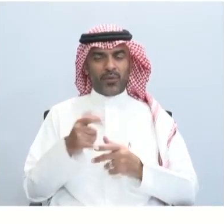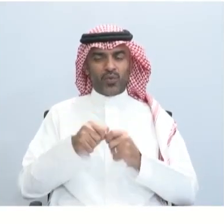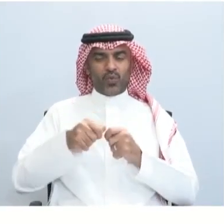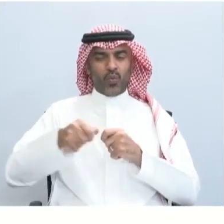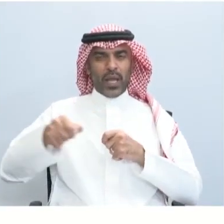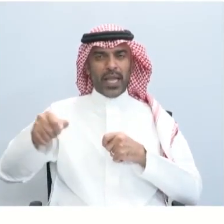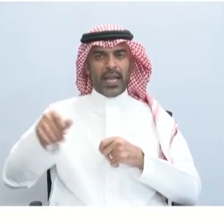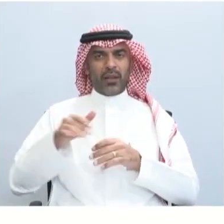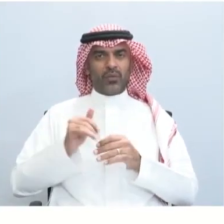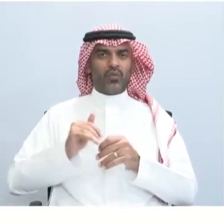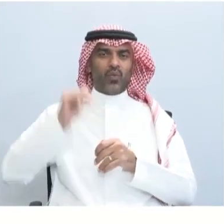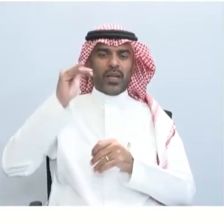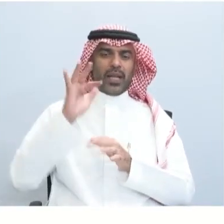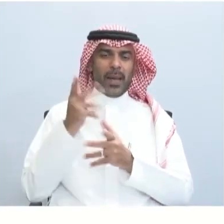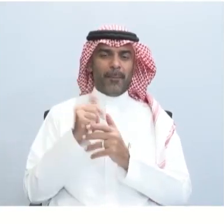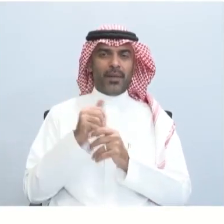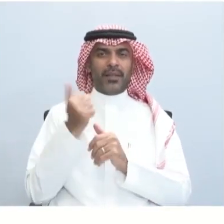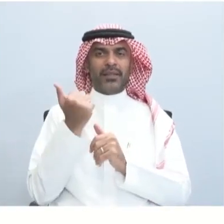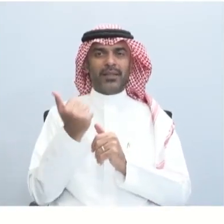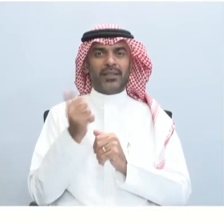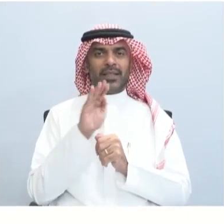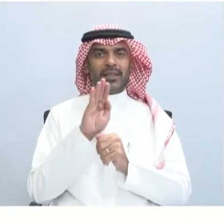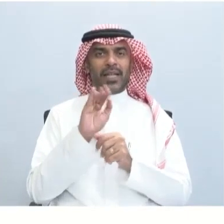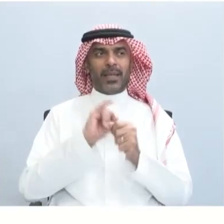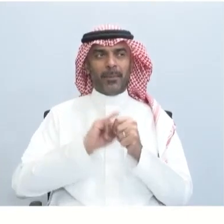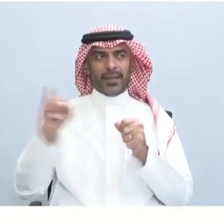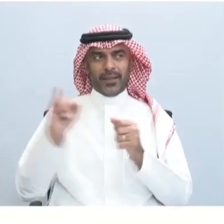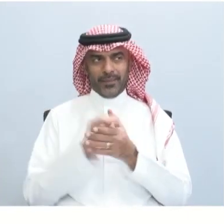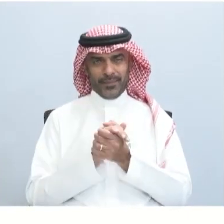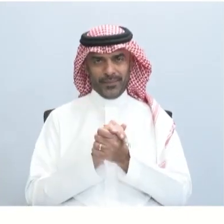طوله 6 سم